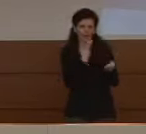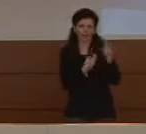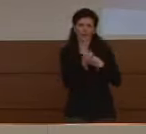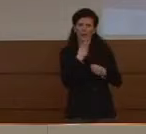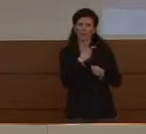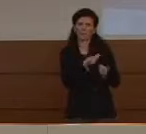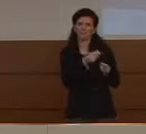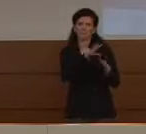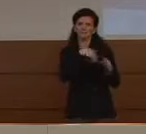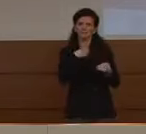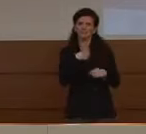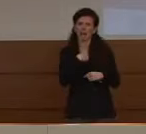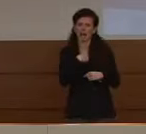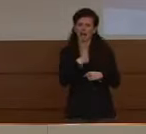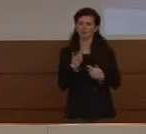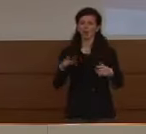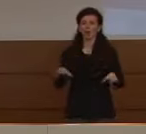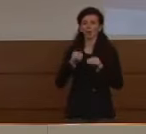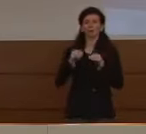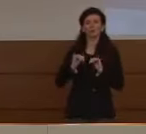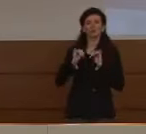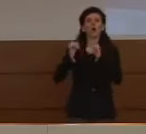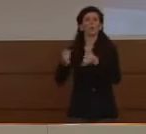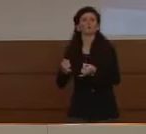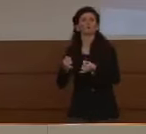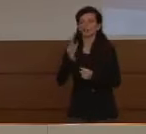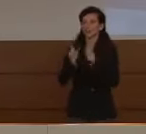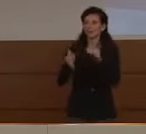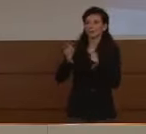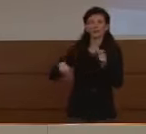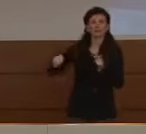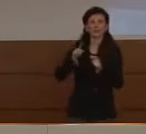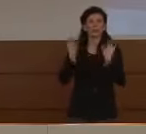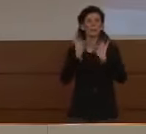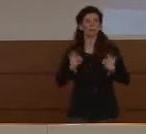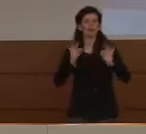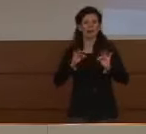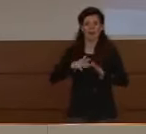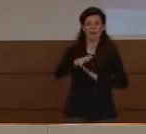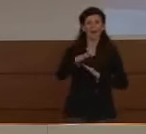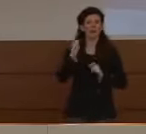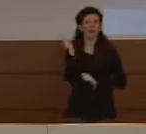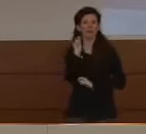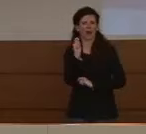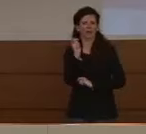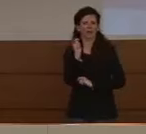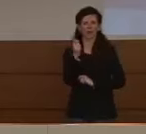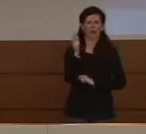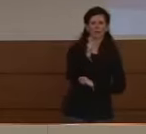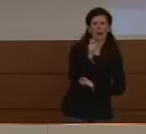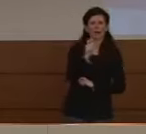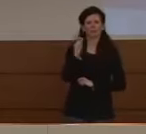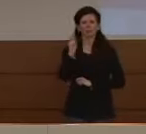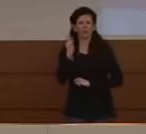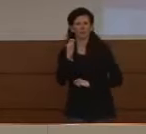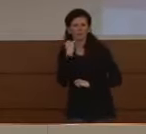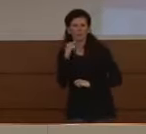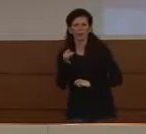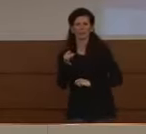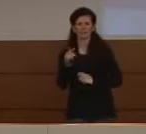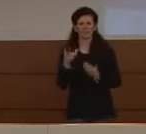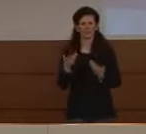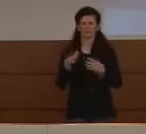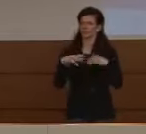cominciano a uscire si stanno addirittura preparando per la pasqua per effettuare pasqua e pasquetta tutti insieme e